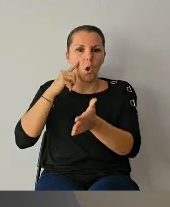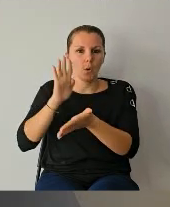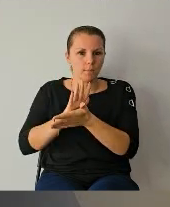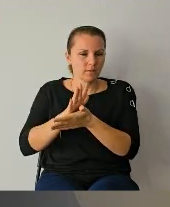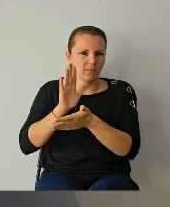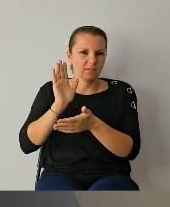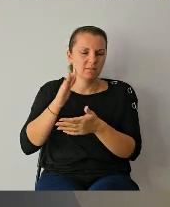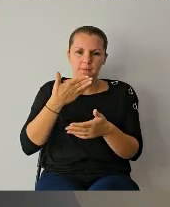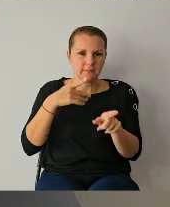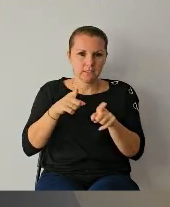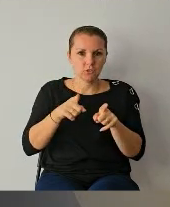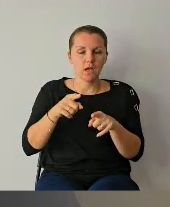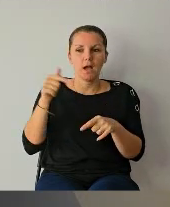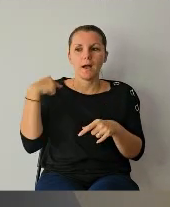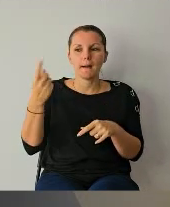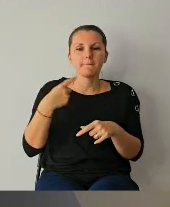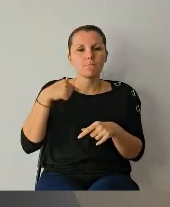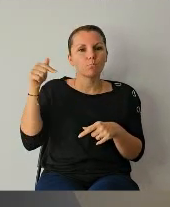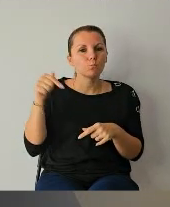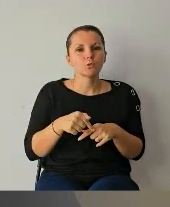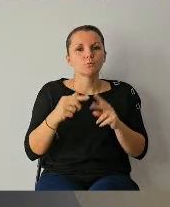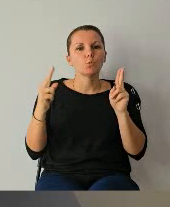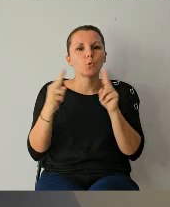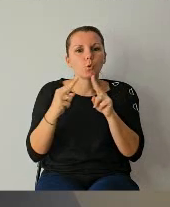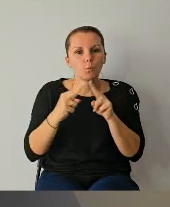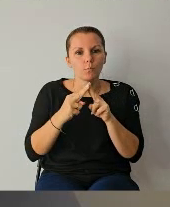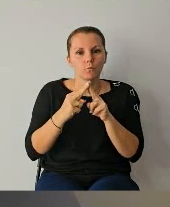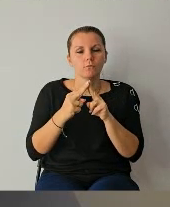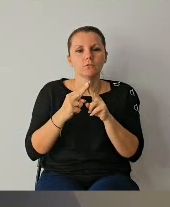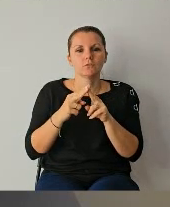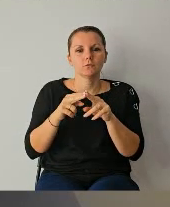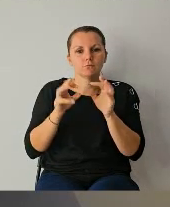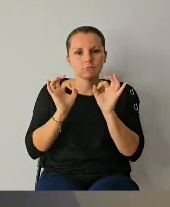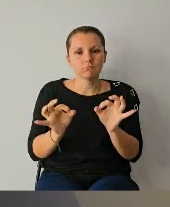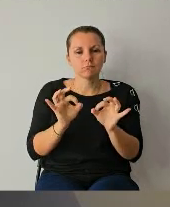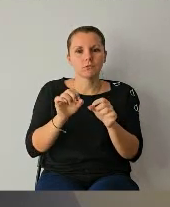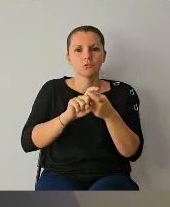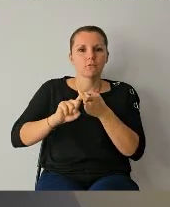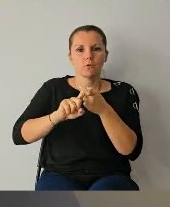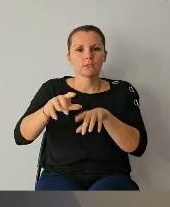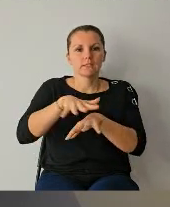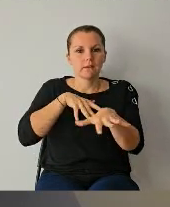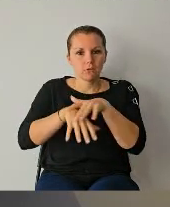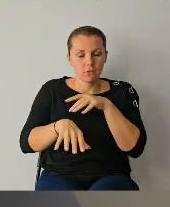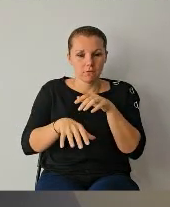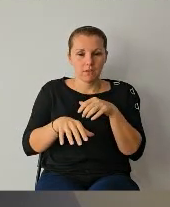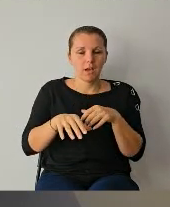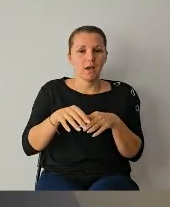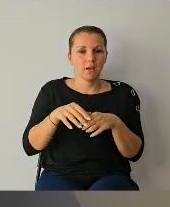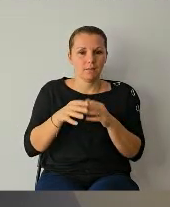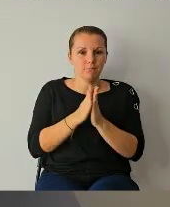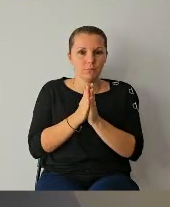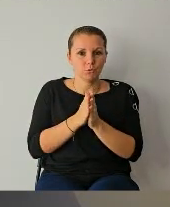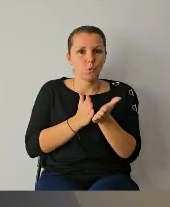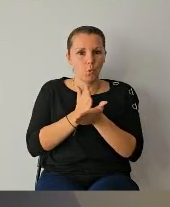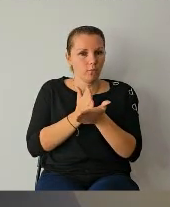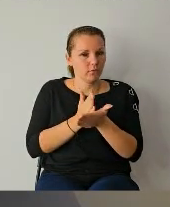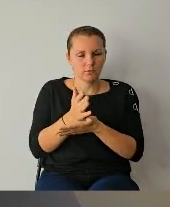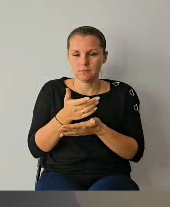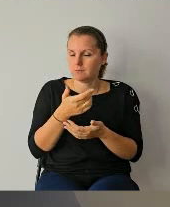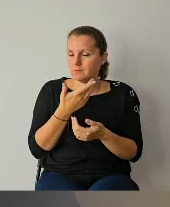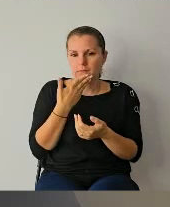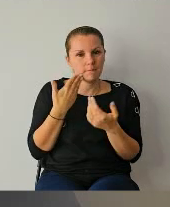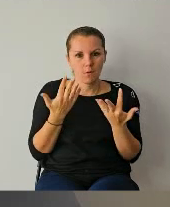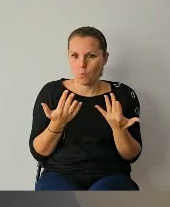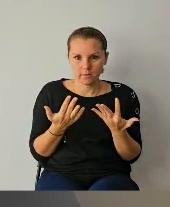Natomiast uzgodnienie polega na tym, że my musimy porozumieć się ze związkami zawodowymi, a proszę mi uwierzyć, nie jest to łatwe.